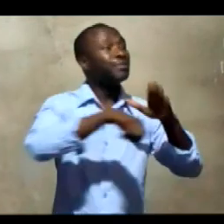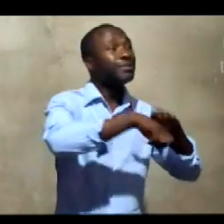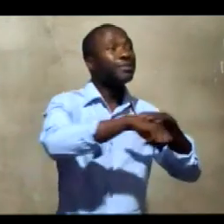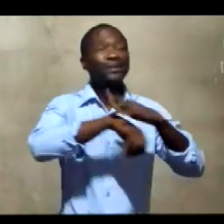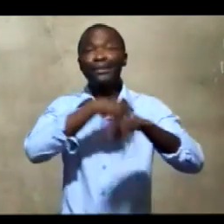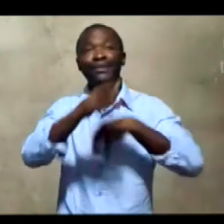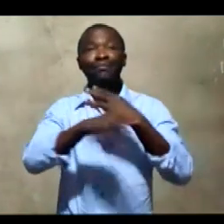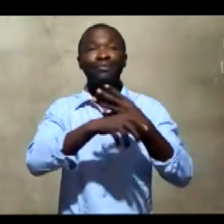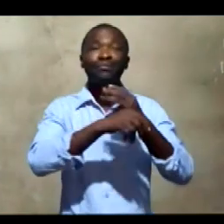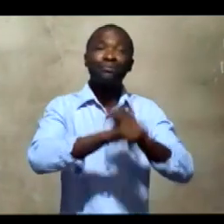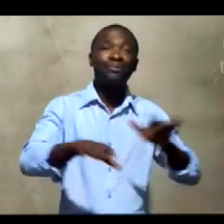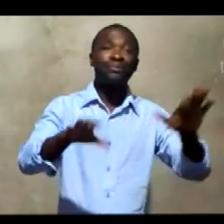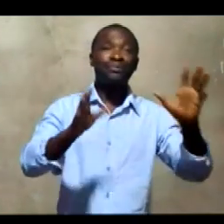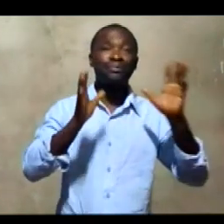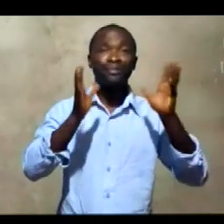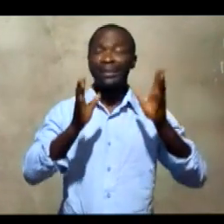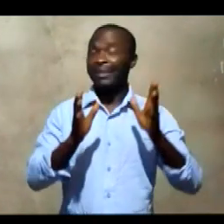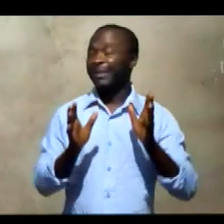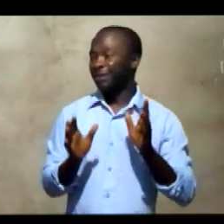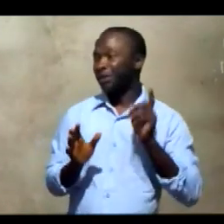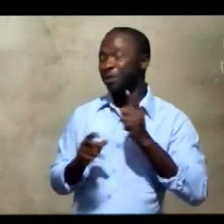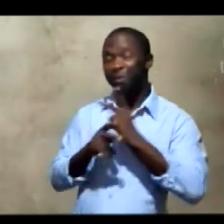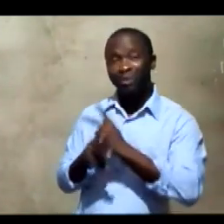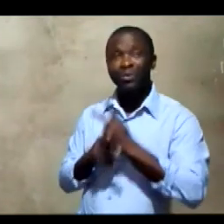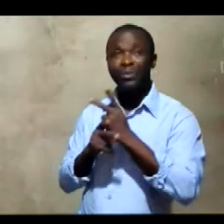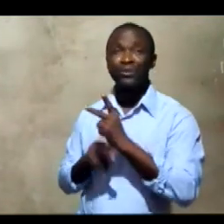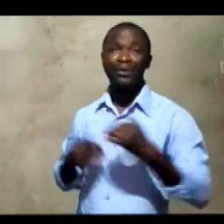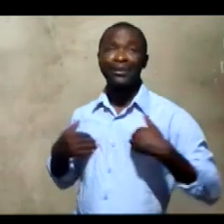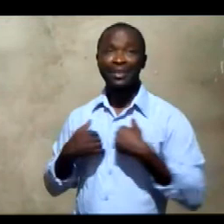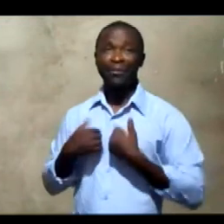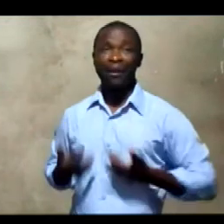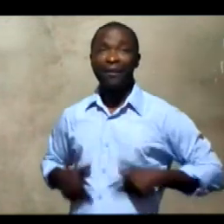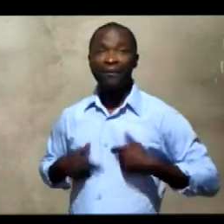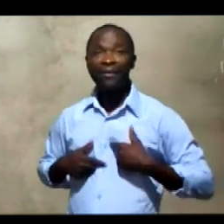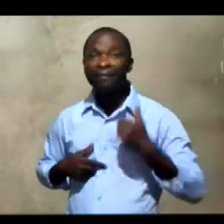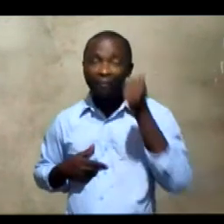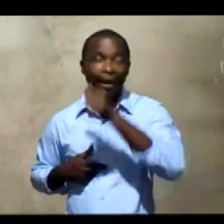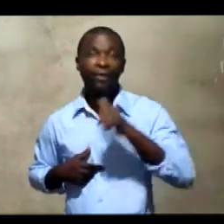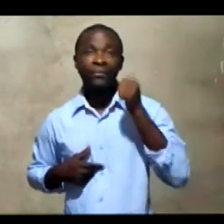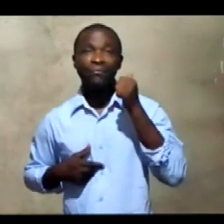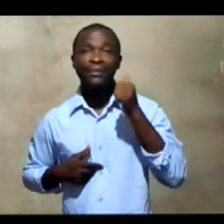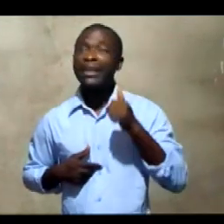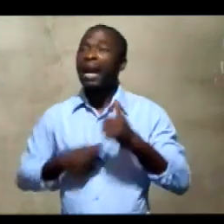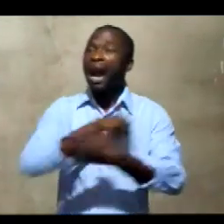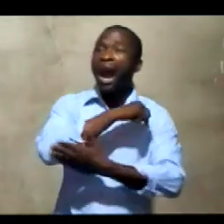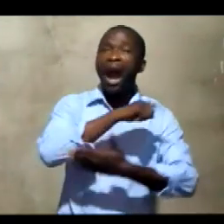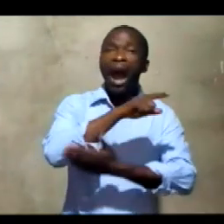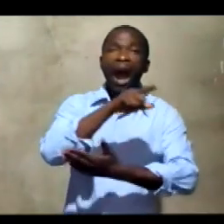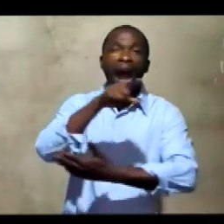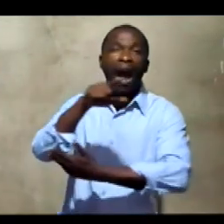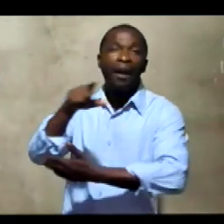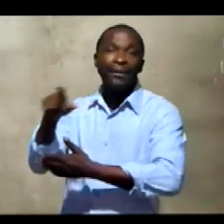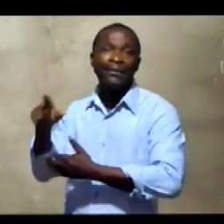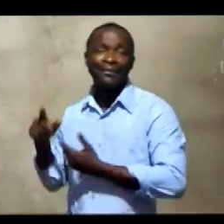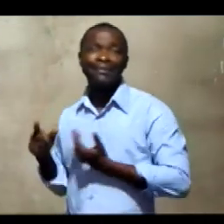aide pour protéger ces merveilleuses créatures en Afrique. Des pays tels que le Mozambique, embourbés dans des conflits